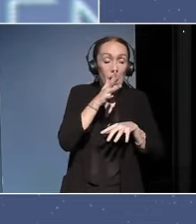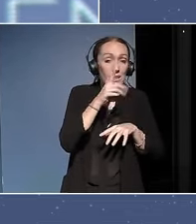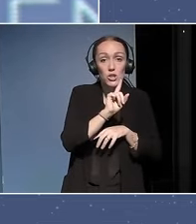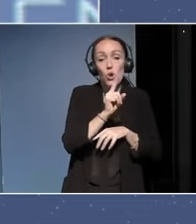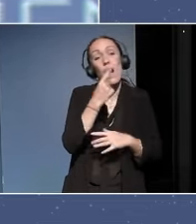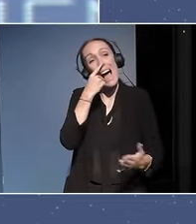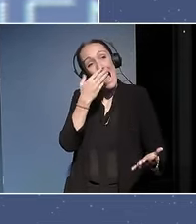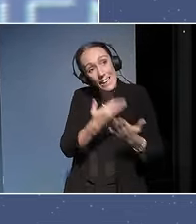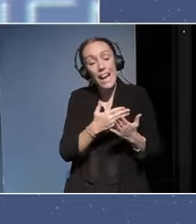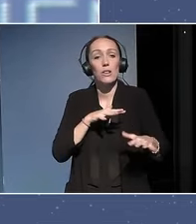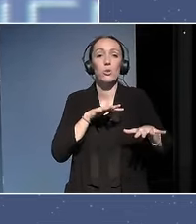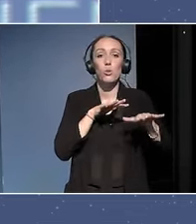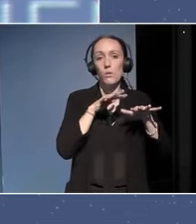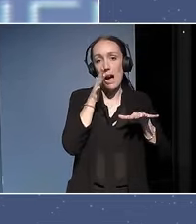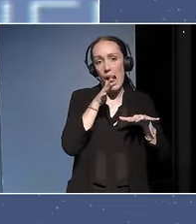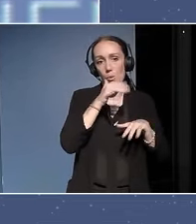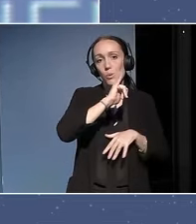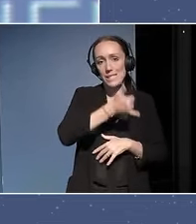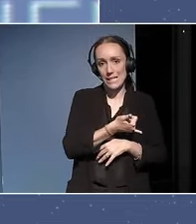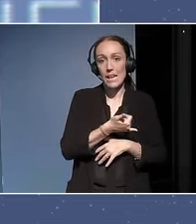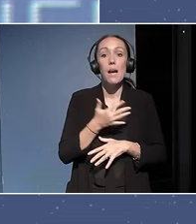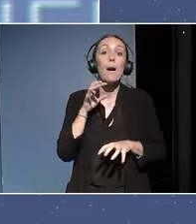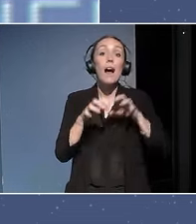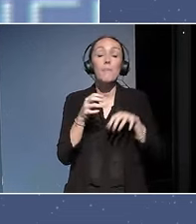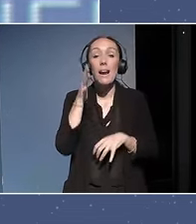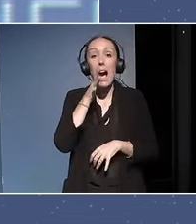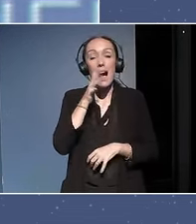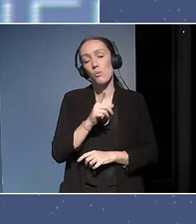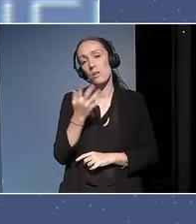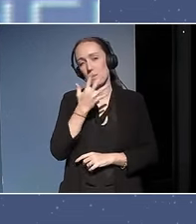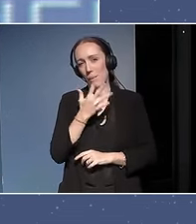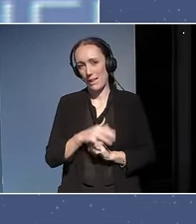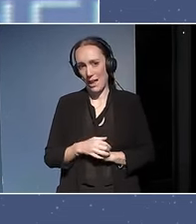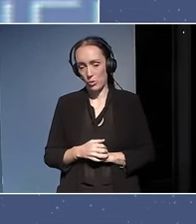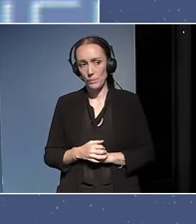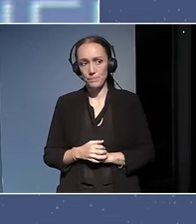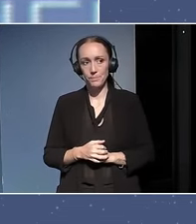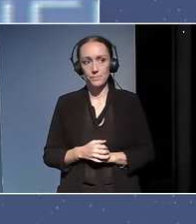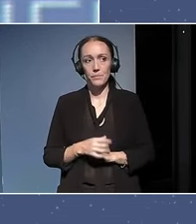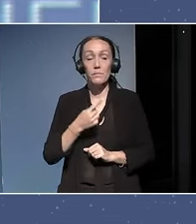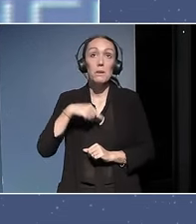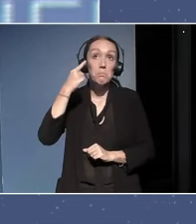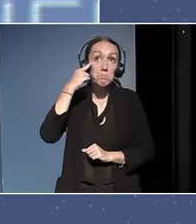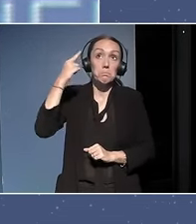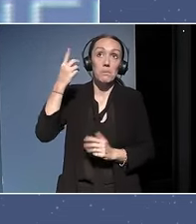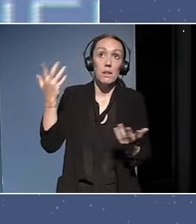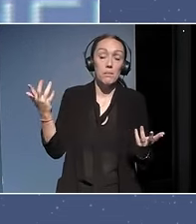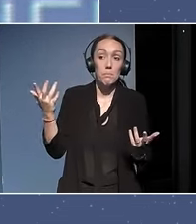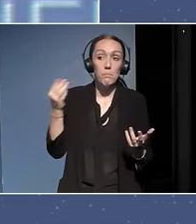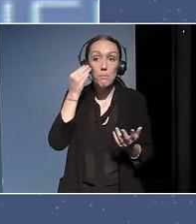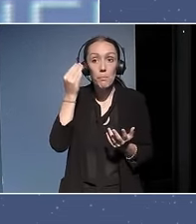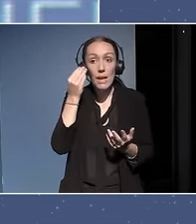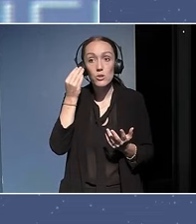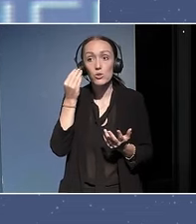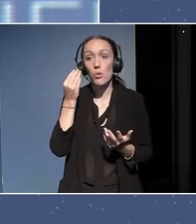terrestre ma molto adattato alla vita Acquatica Però in realtà E quello che possiamo ipotizzare è che a parte la caccia